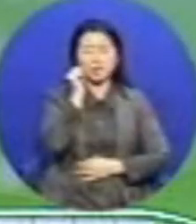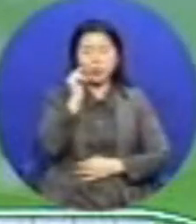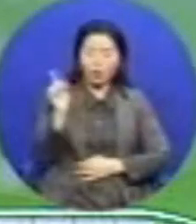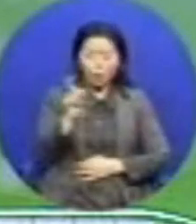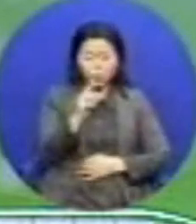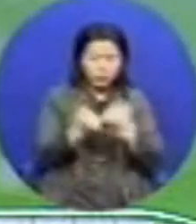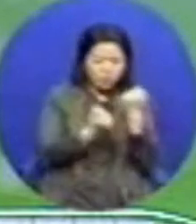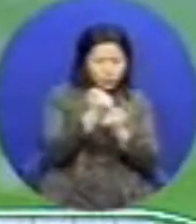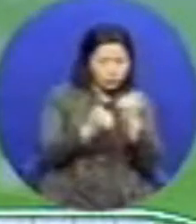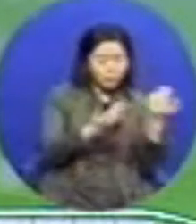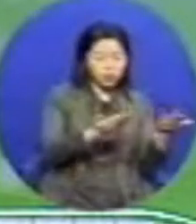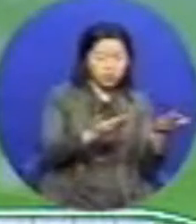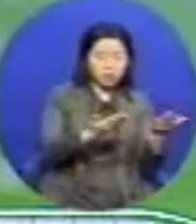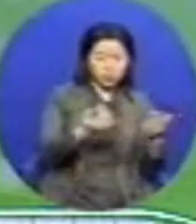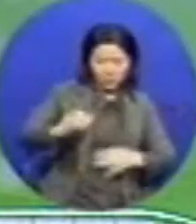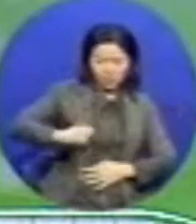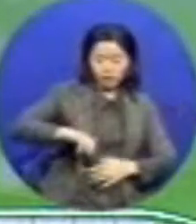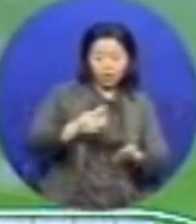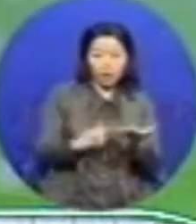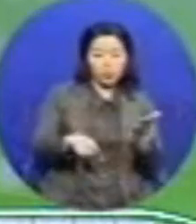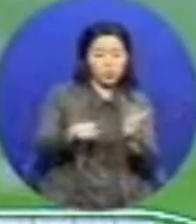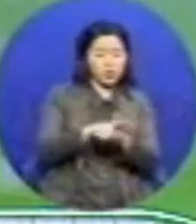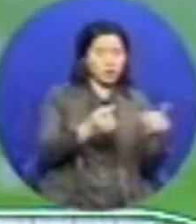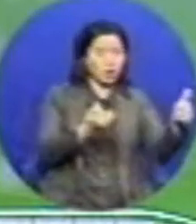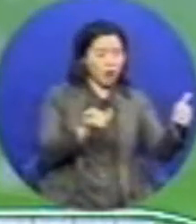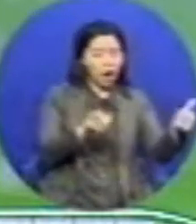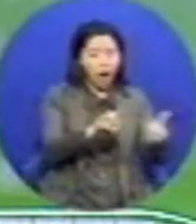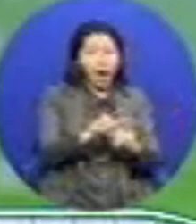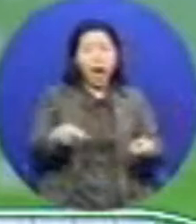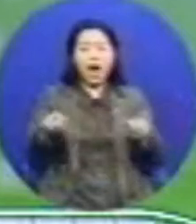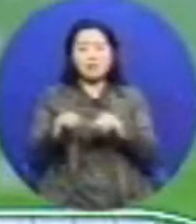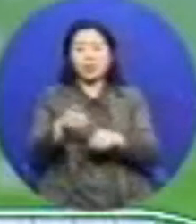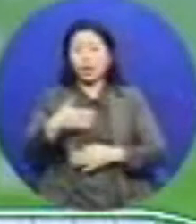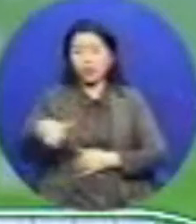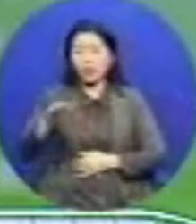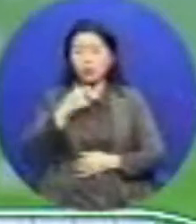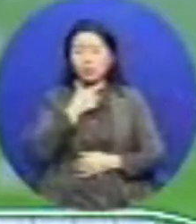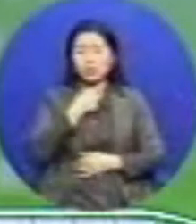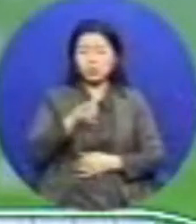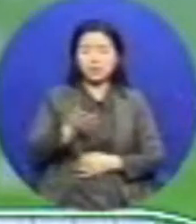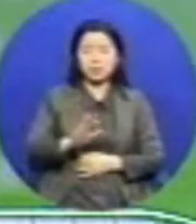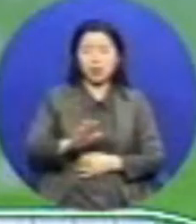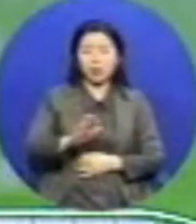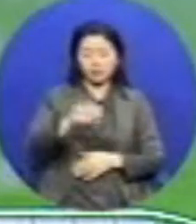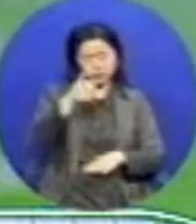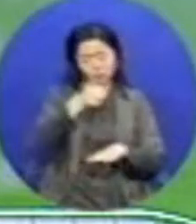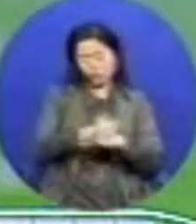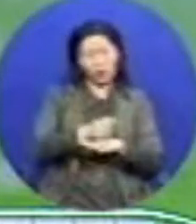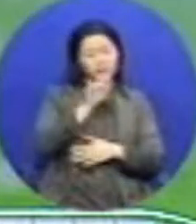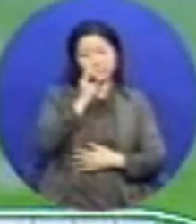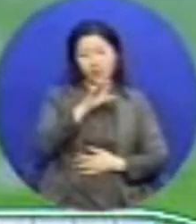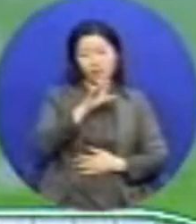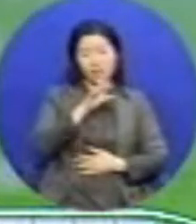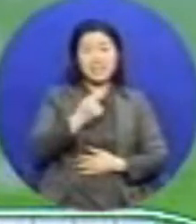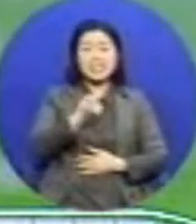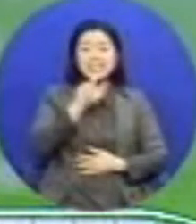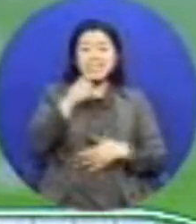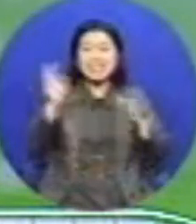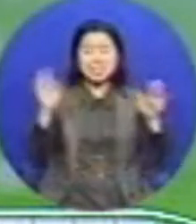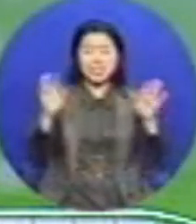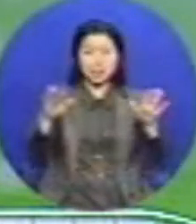딸들을 위해서라도 사위도 같이 데리고 갔으면 싶었는데 결국은 안되게 됐어요 천사들이 이제